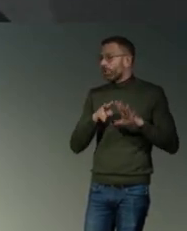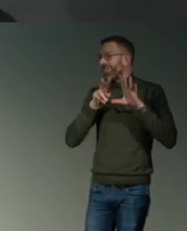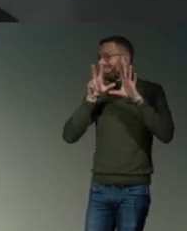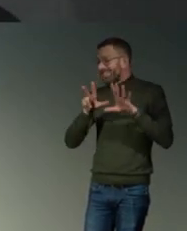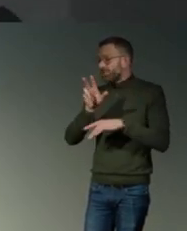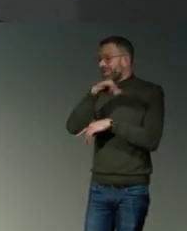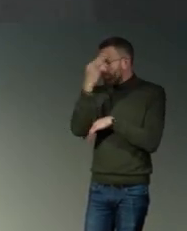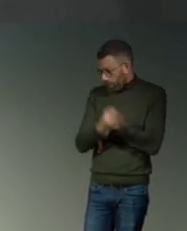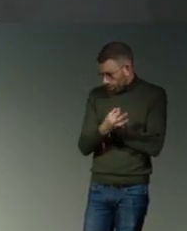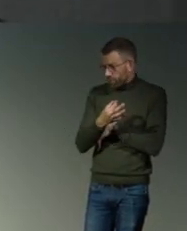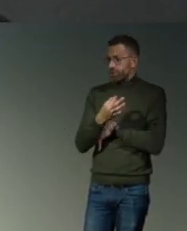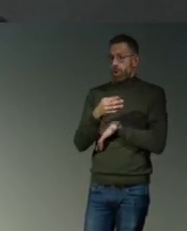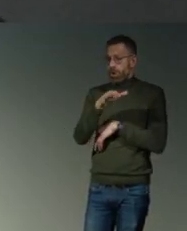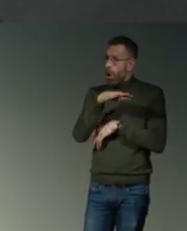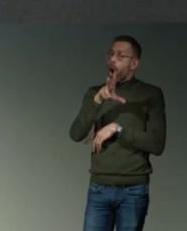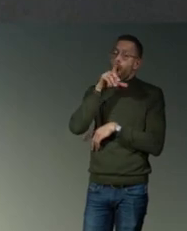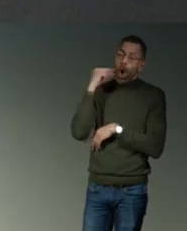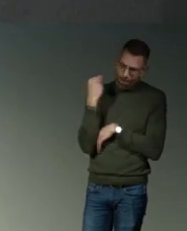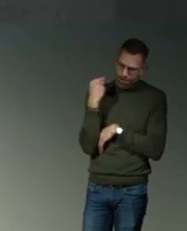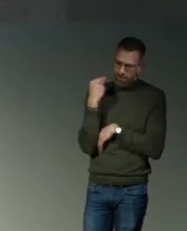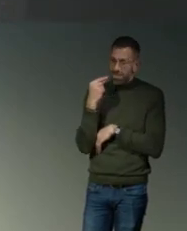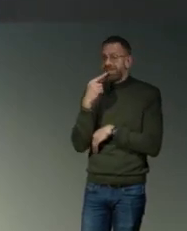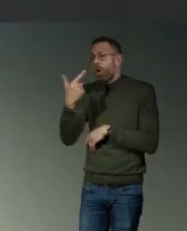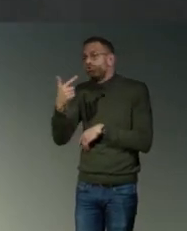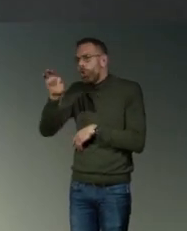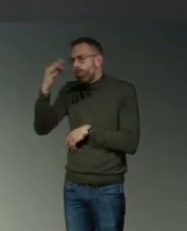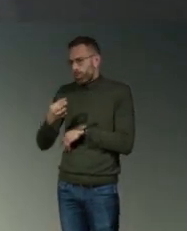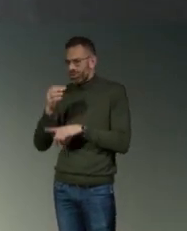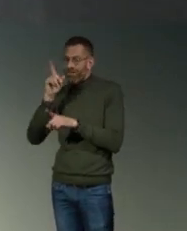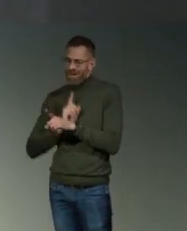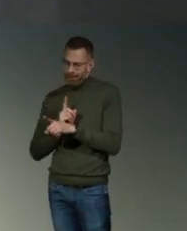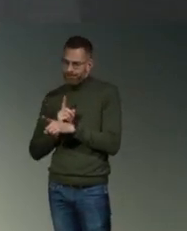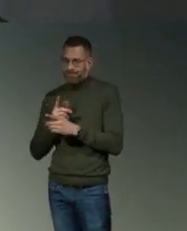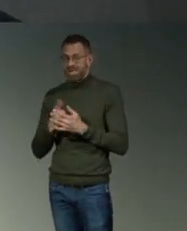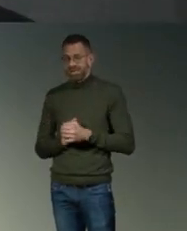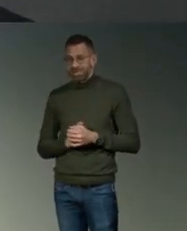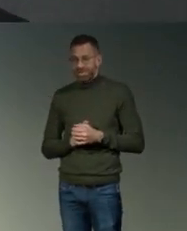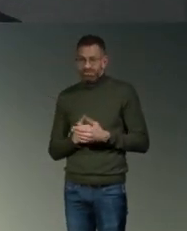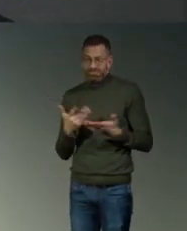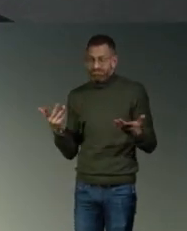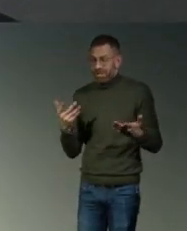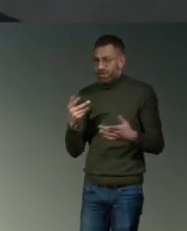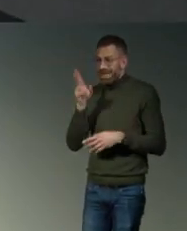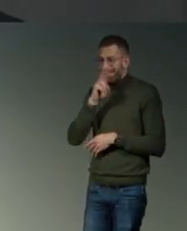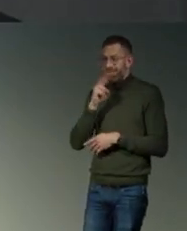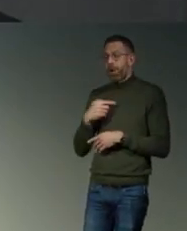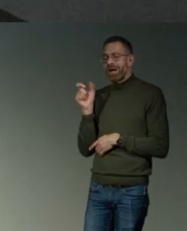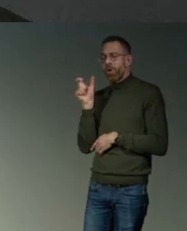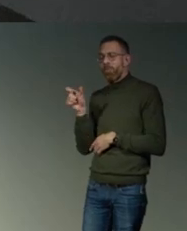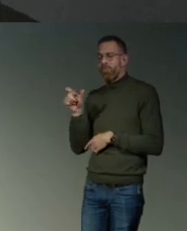98% des chasseurs sont des chasseurs. Enfin, il y a 2% de chasseuses ou de chasseresses. D'ailleurs, c'est marrant parce que, pour parler des termes, le terme de